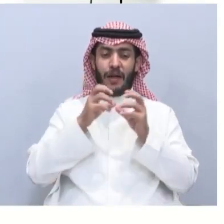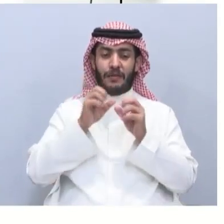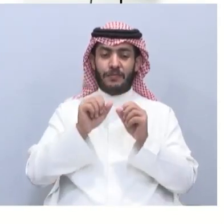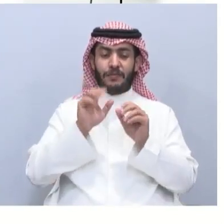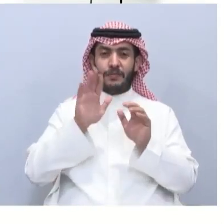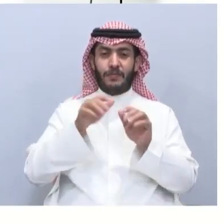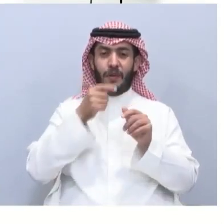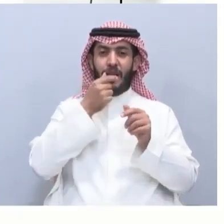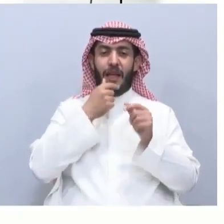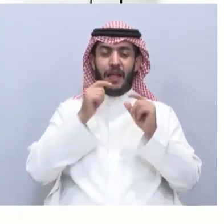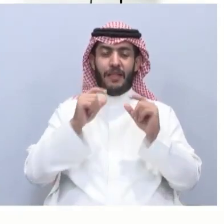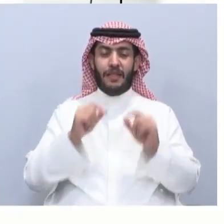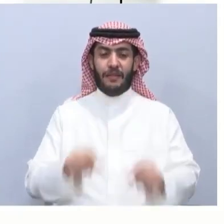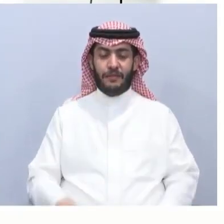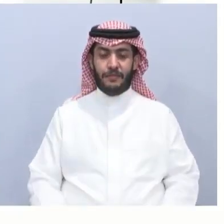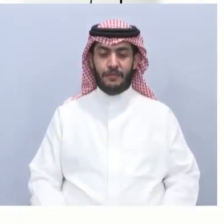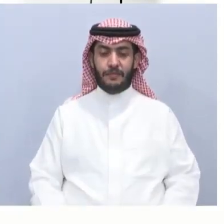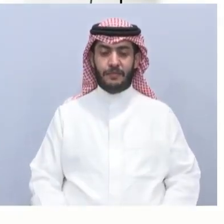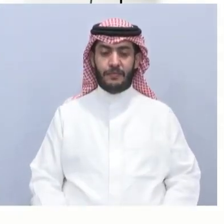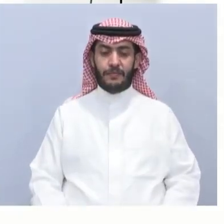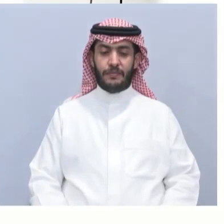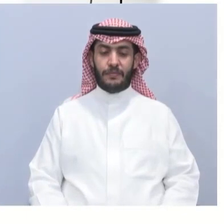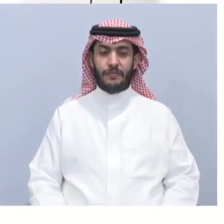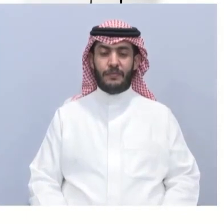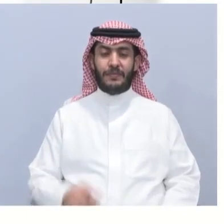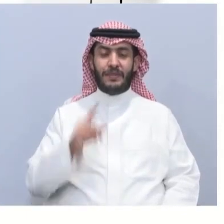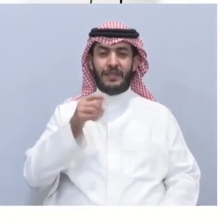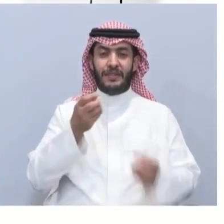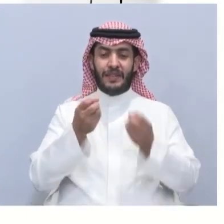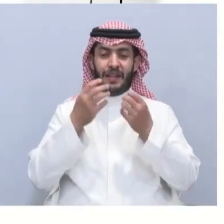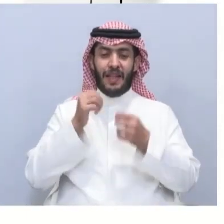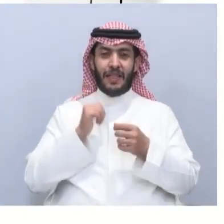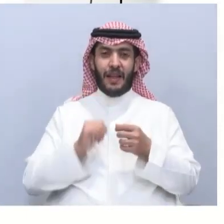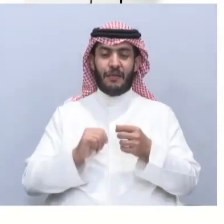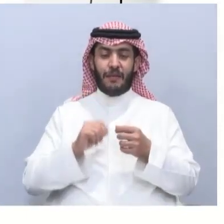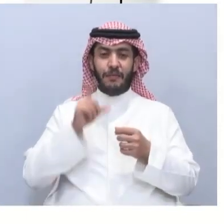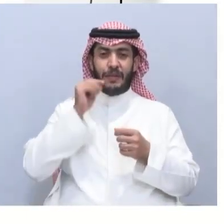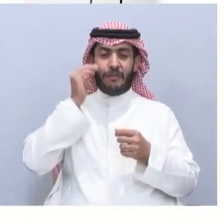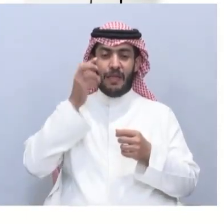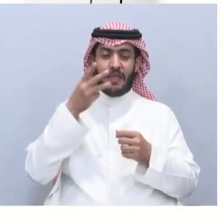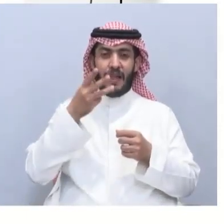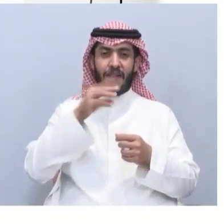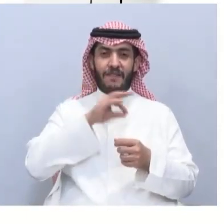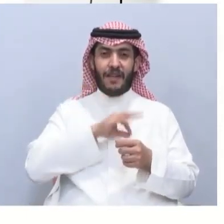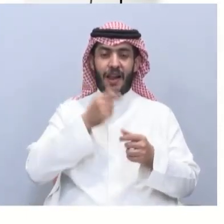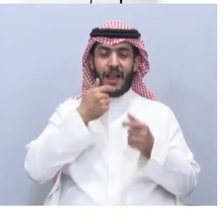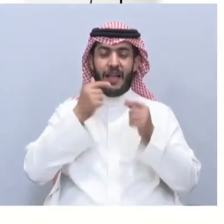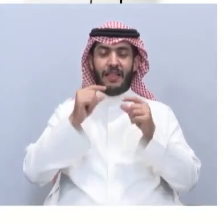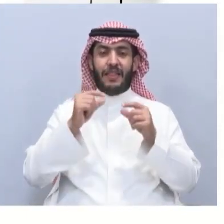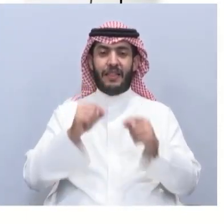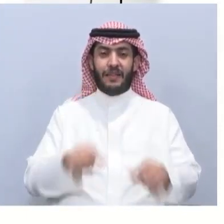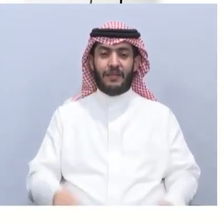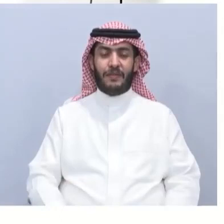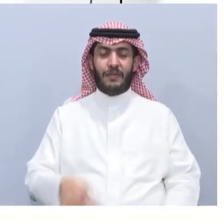الكلمات الوارده في الحديث الشريف ان يستخرج الطالب او الطالب ثلاثا من فوائد الحديث